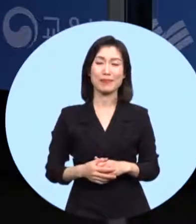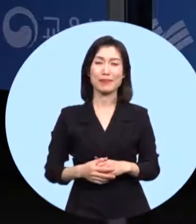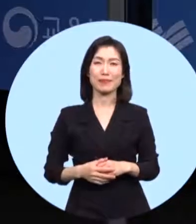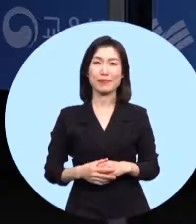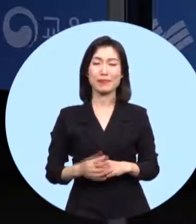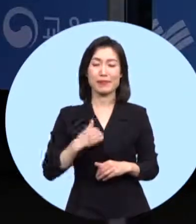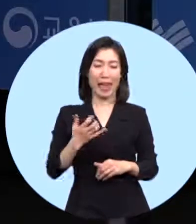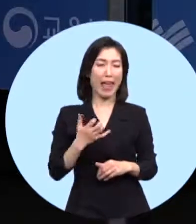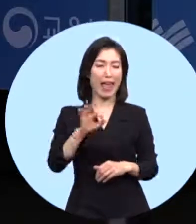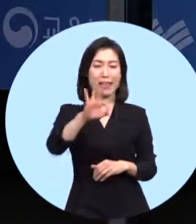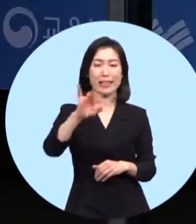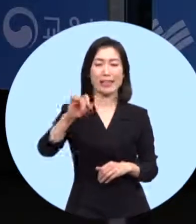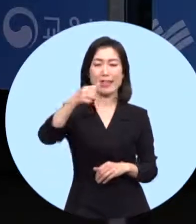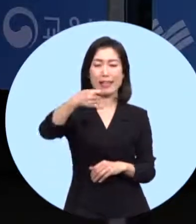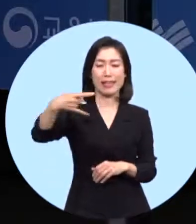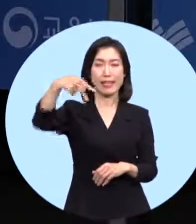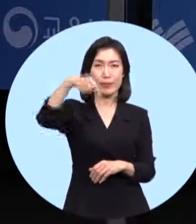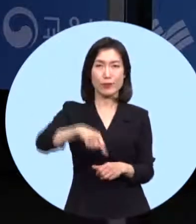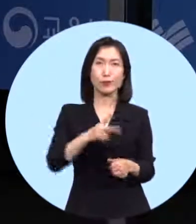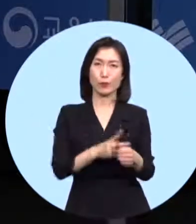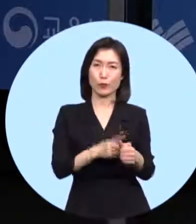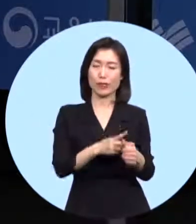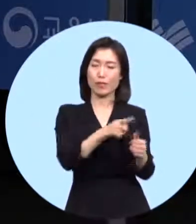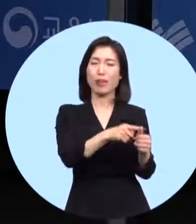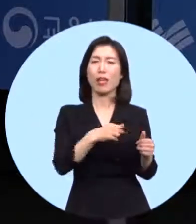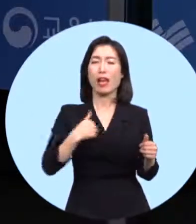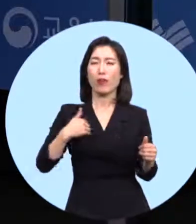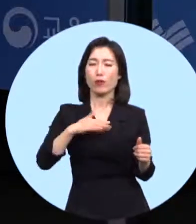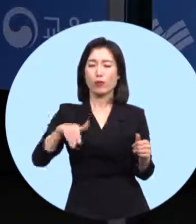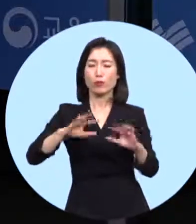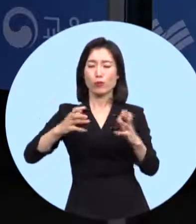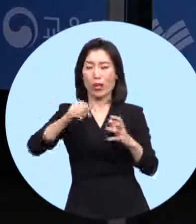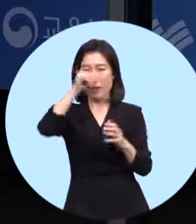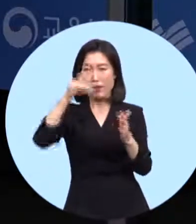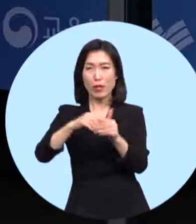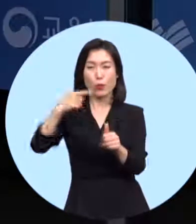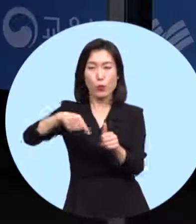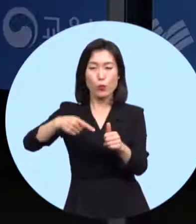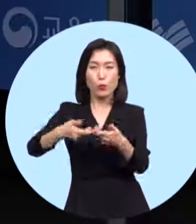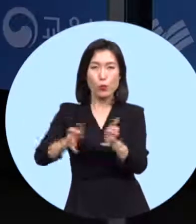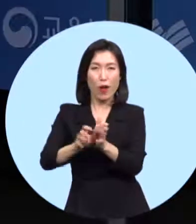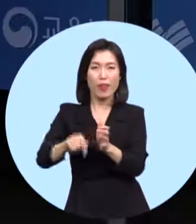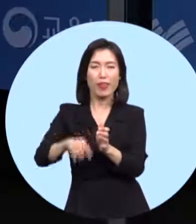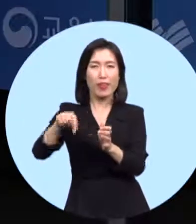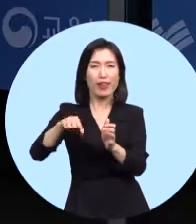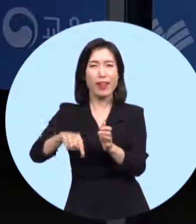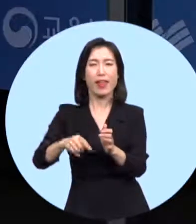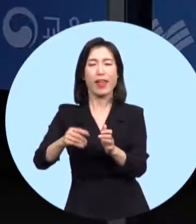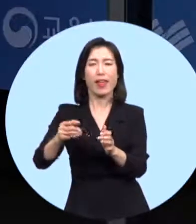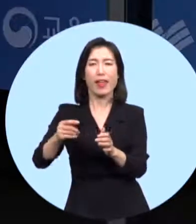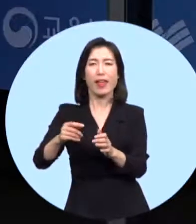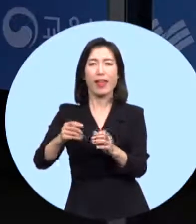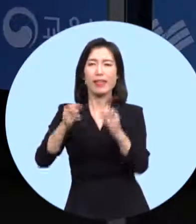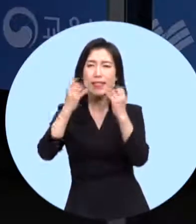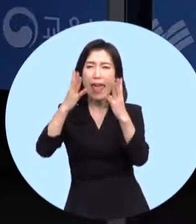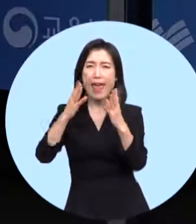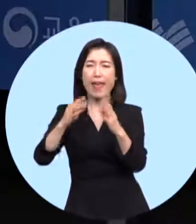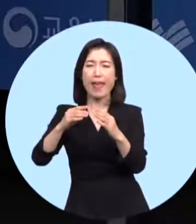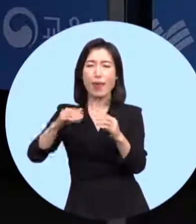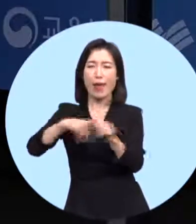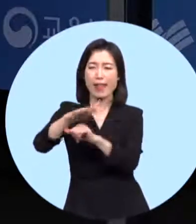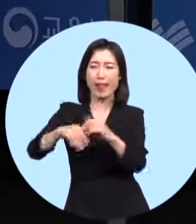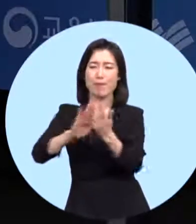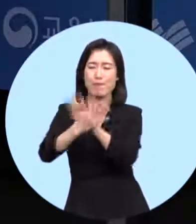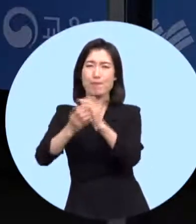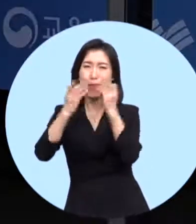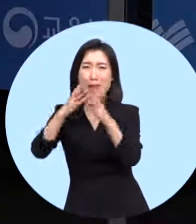제가 아까 이희수 교수님께서 저희 국가평생교육진흥원에서 발표했던 그 평생교육의 학습국가로서 평생교육의 세 판짜기라고